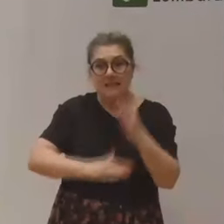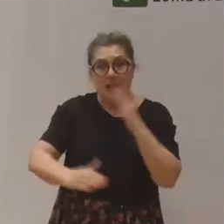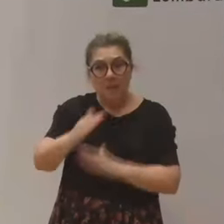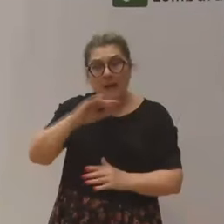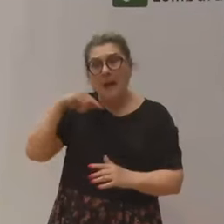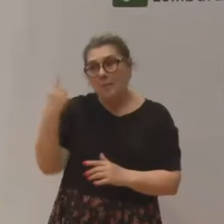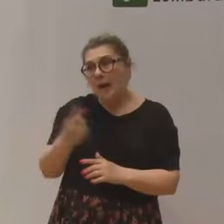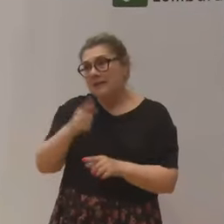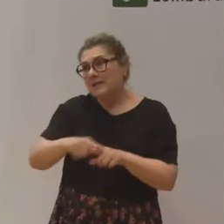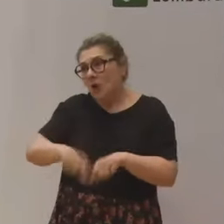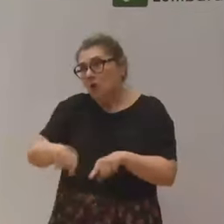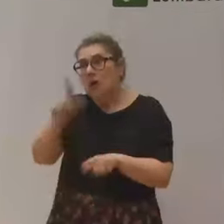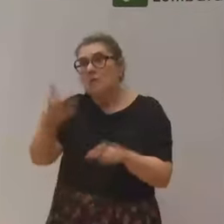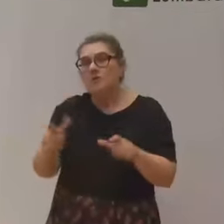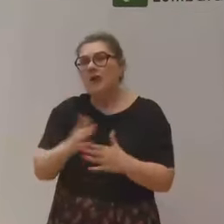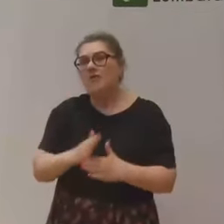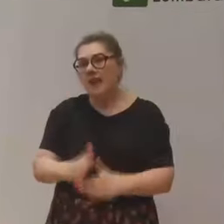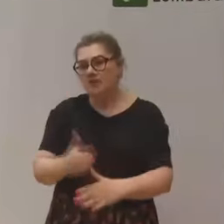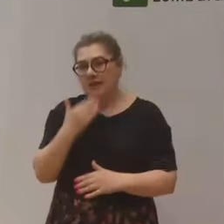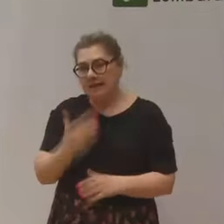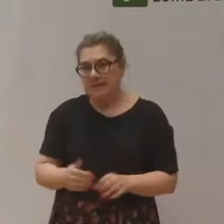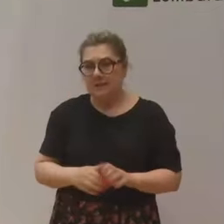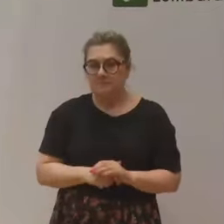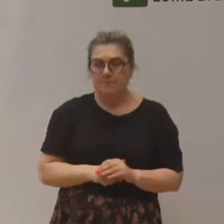genere alle persone fragili. Grazie.